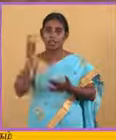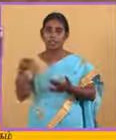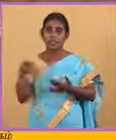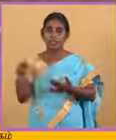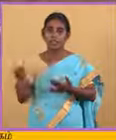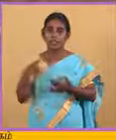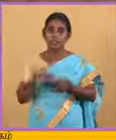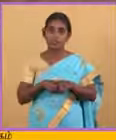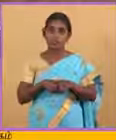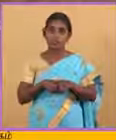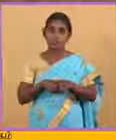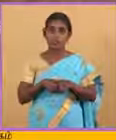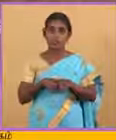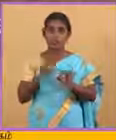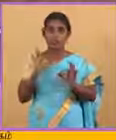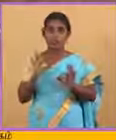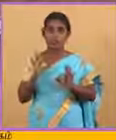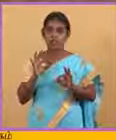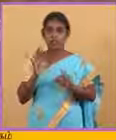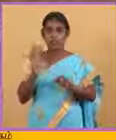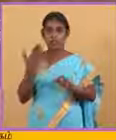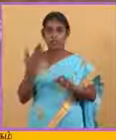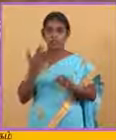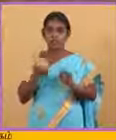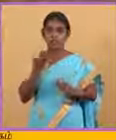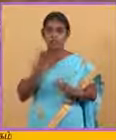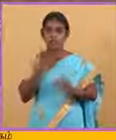தமிழ் பற்றுள்ளவர் என்பதை பார்த்தோம். அடுத்து அவர்